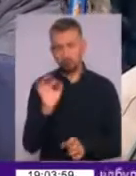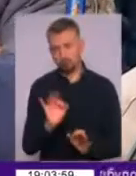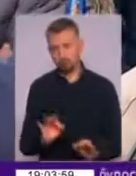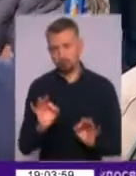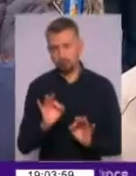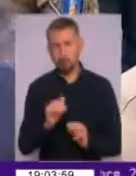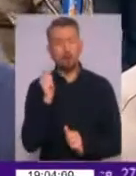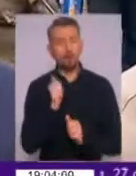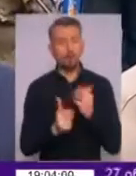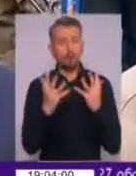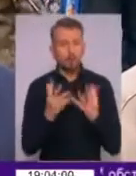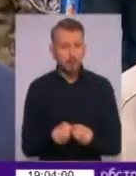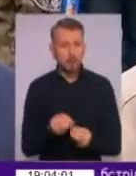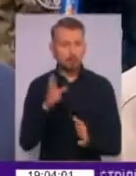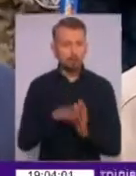гірше і гірше.